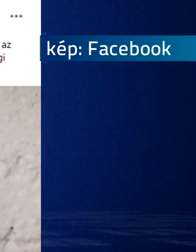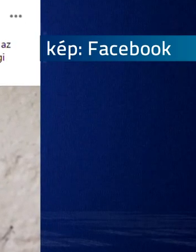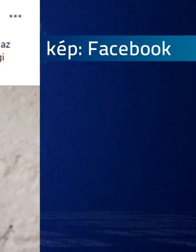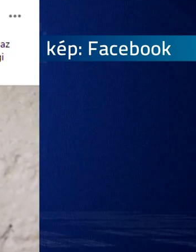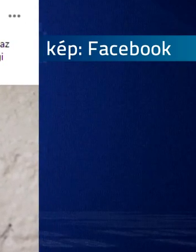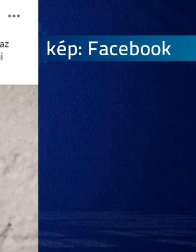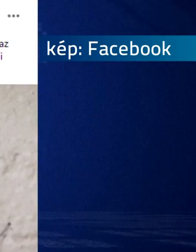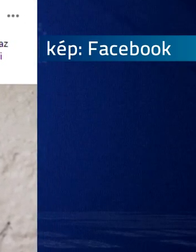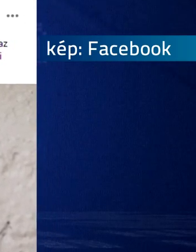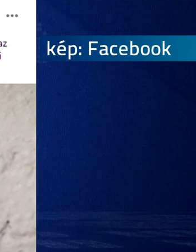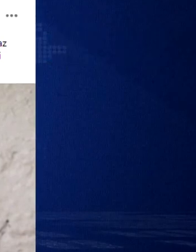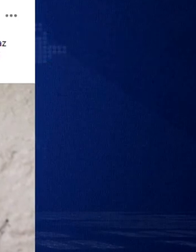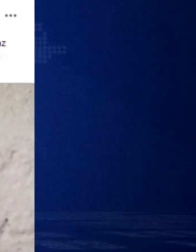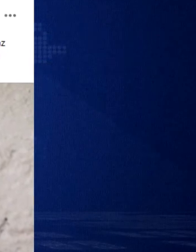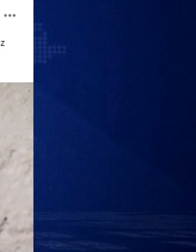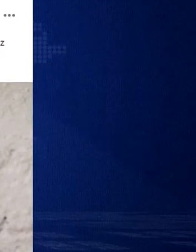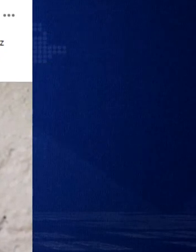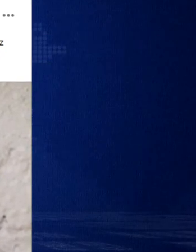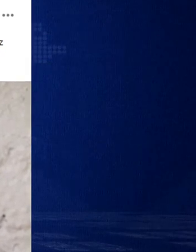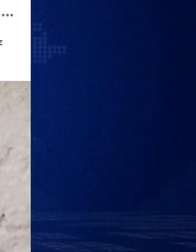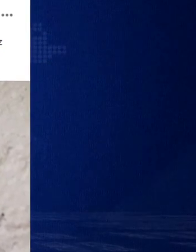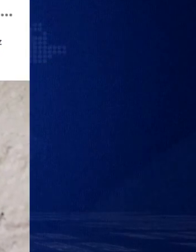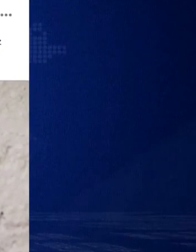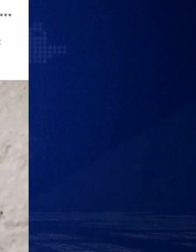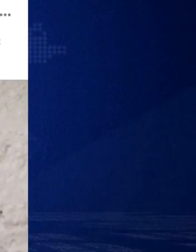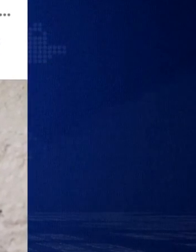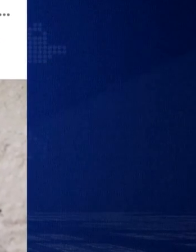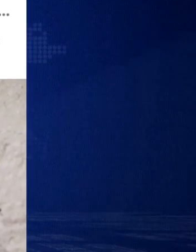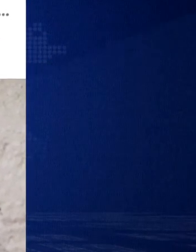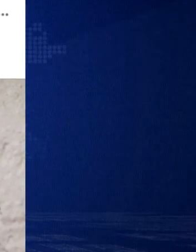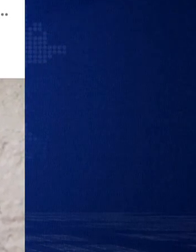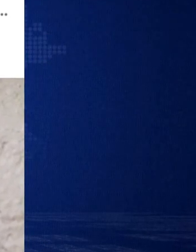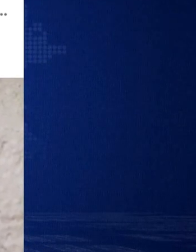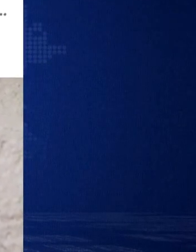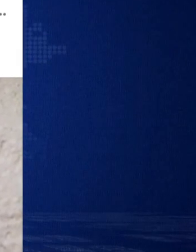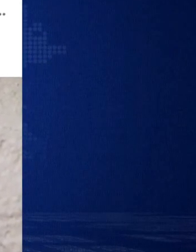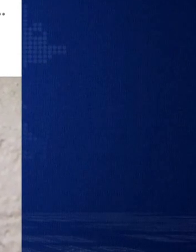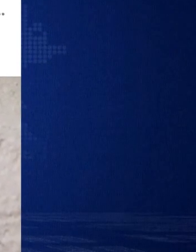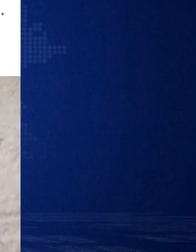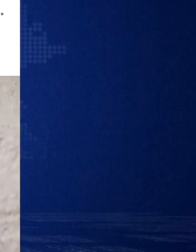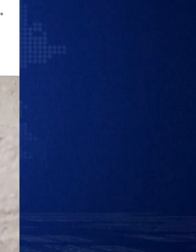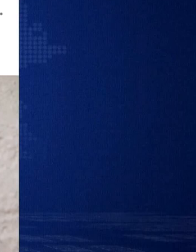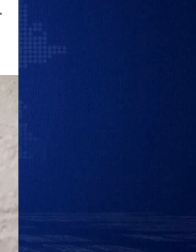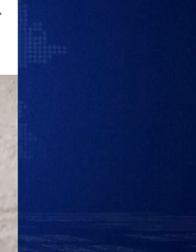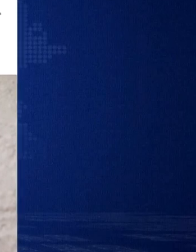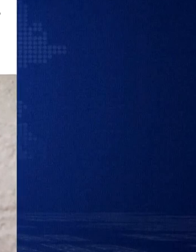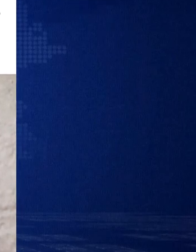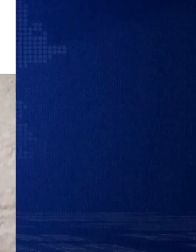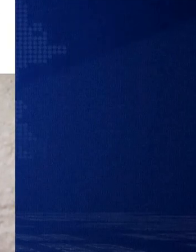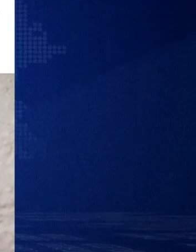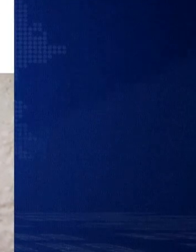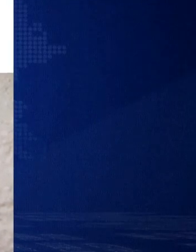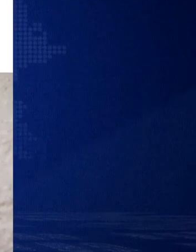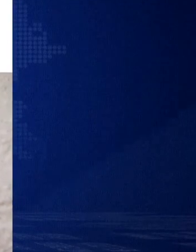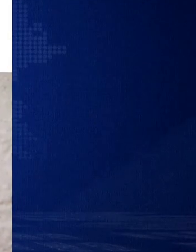nemzetet szolgálni, erre az embert próbáló feladatra készülök hittel, lélekkel, szívvel. A